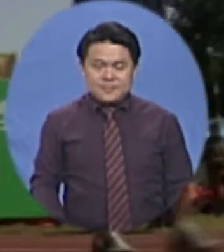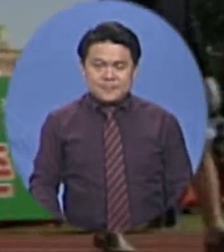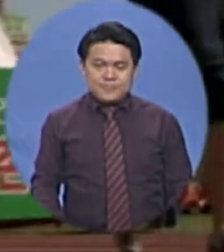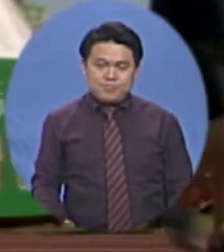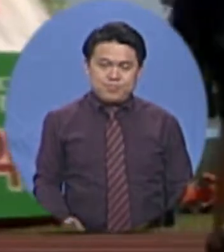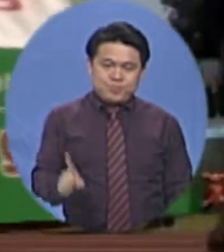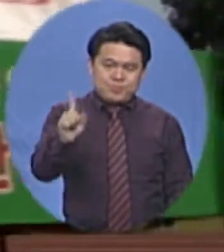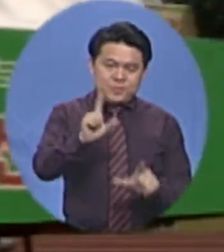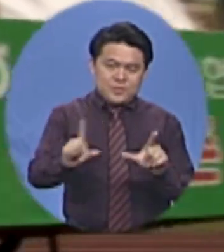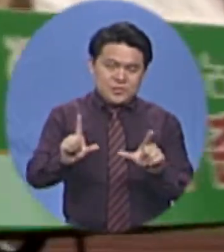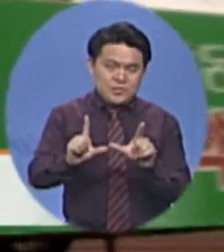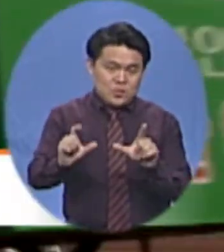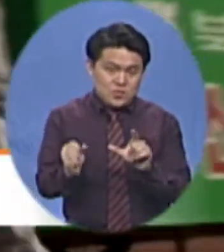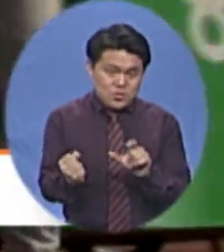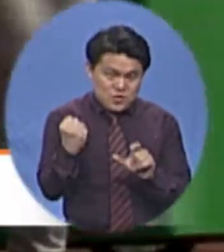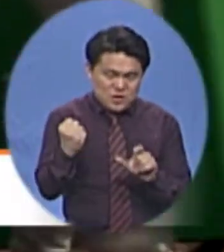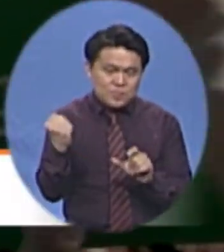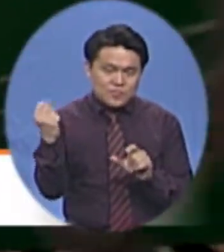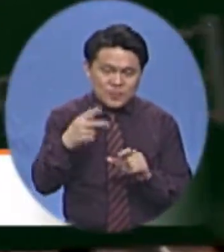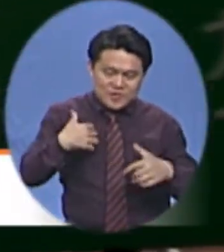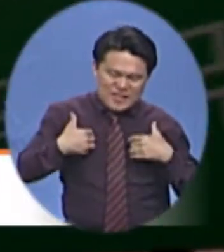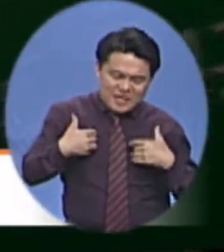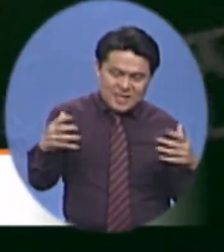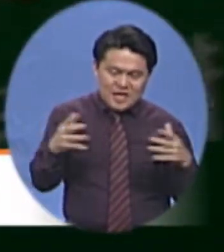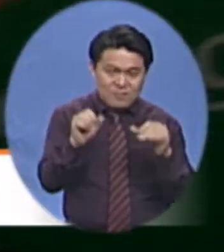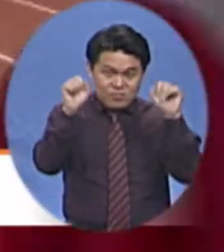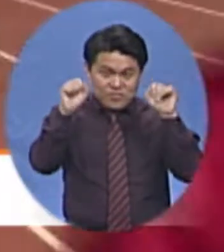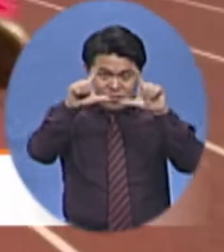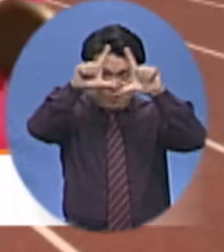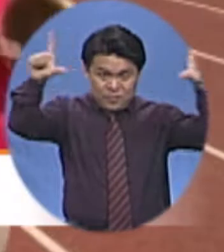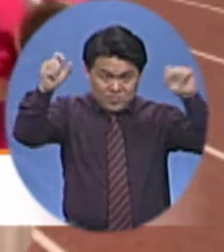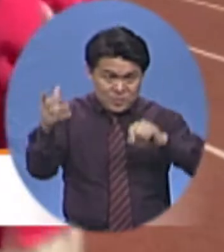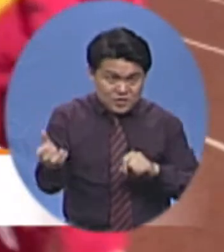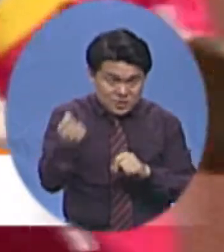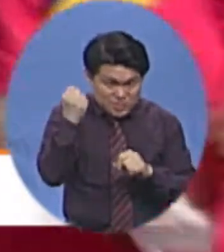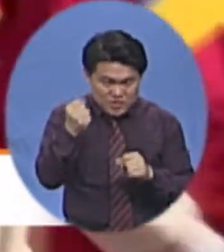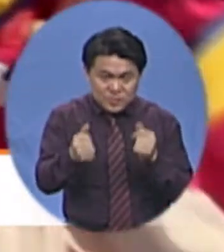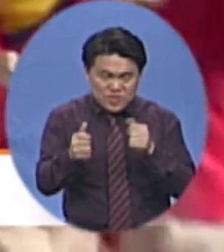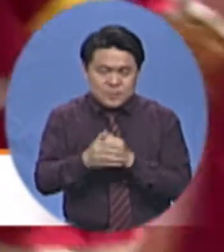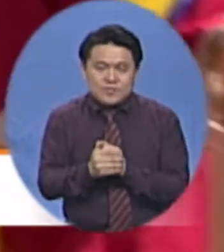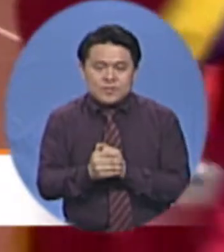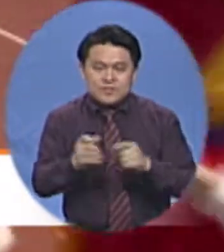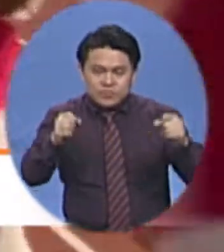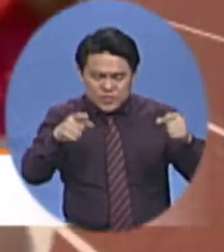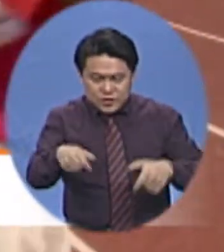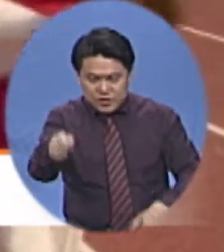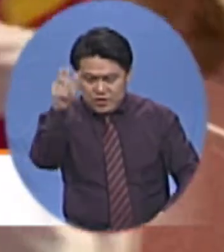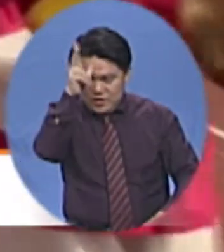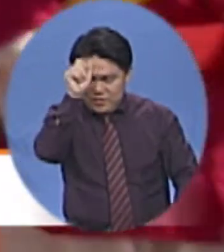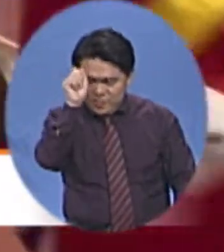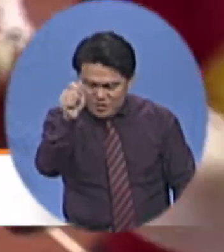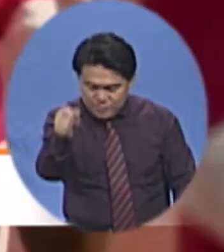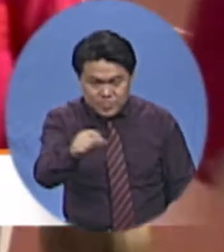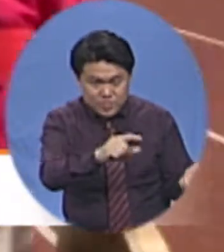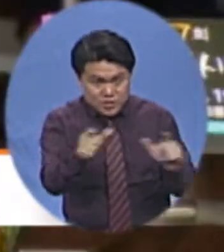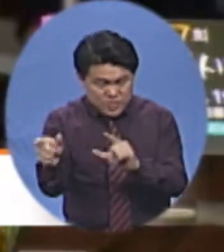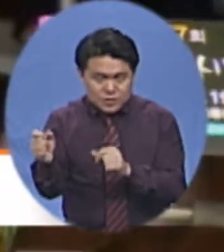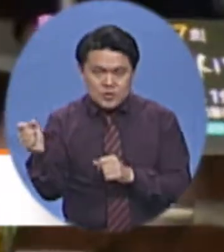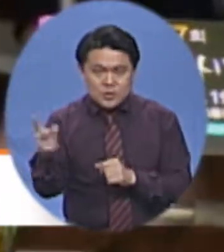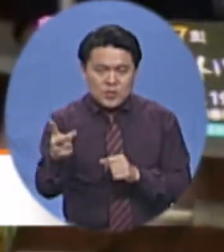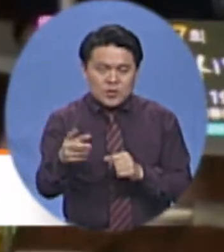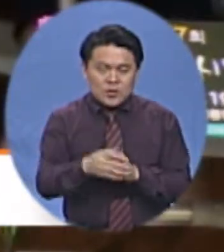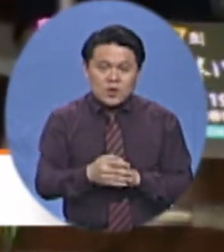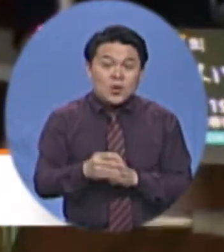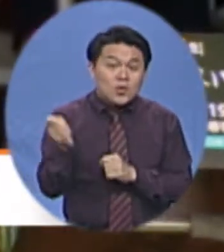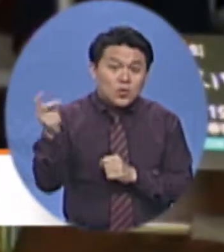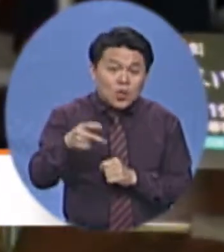비상하는 안동의 힘, 신명나는 화합체전이라는 슬로건으로 열린 이번 체육대회는 축구와 배드민턴 등 생활체육 종목과